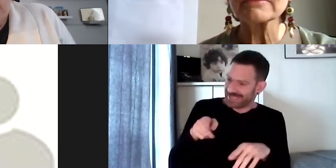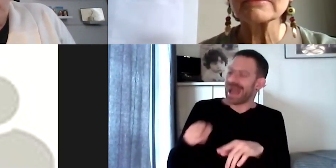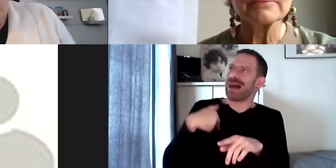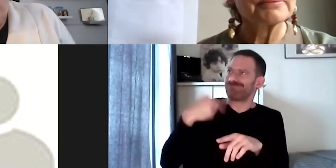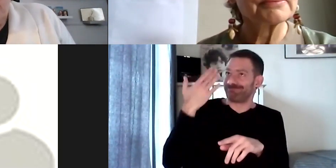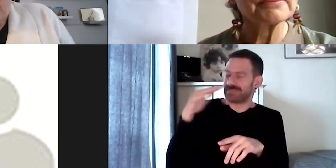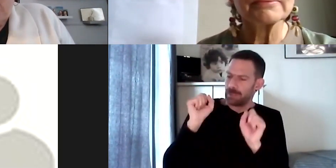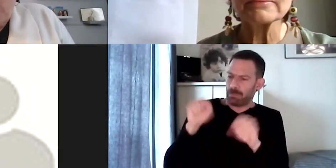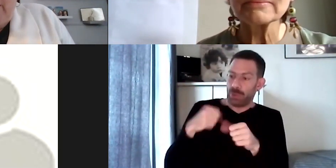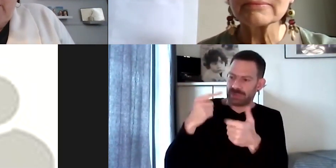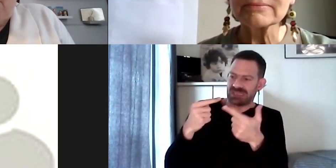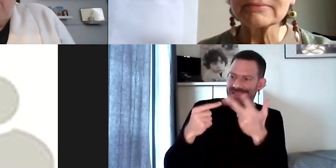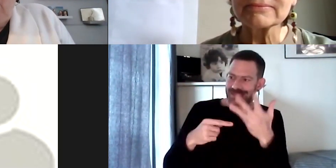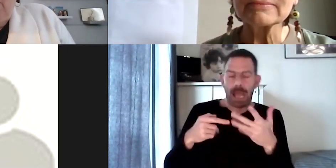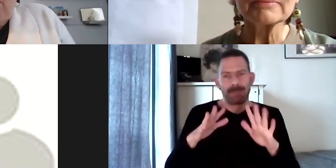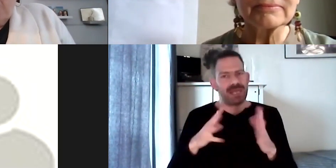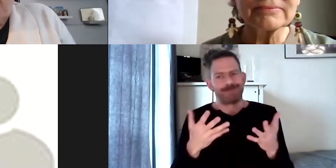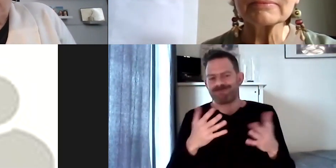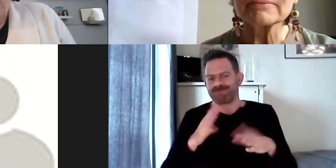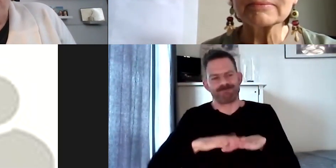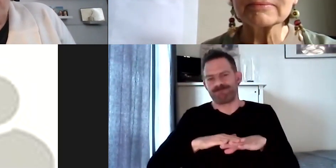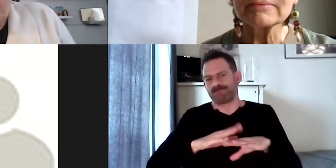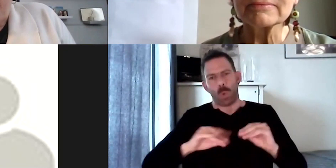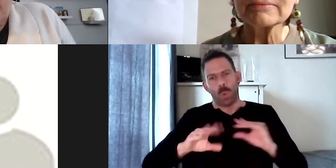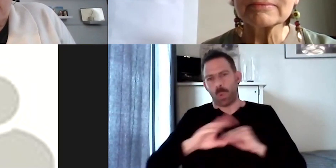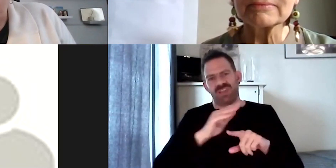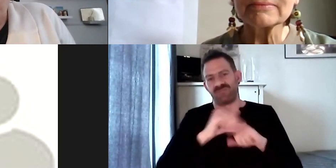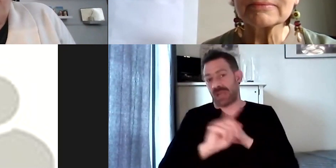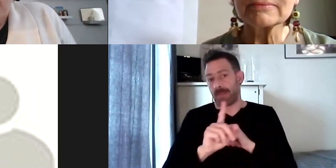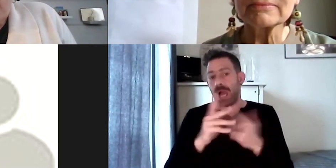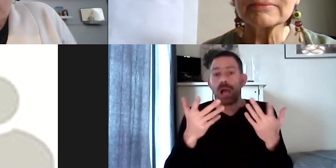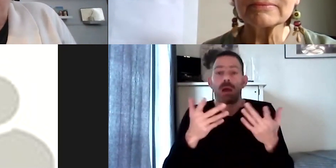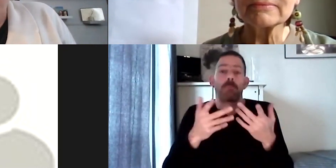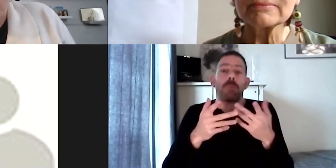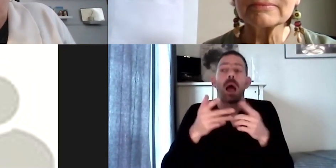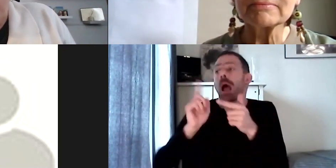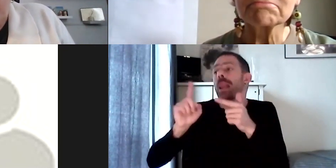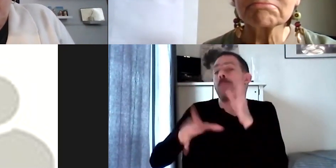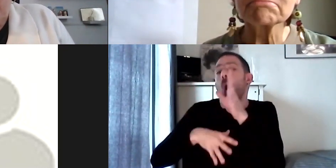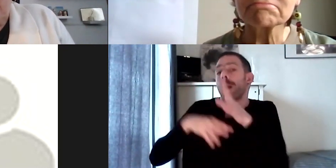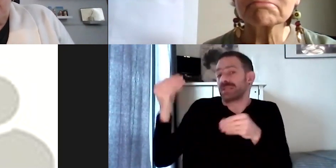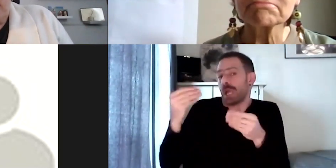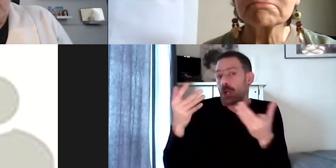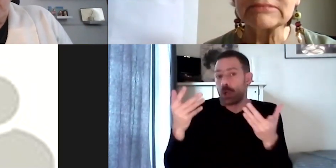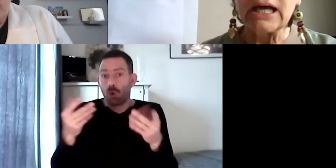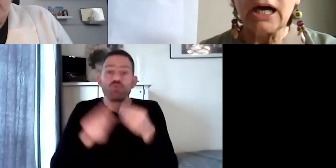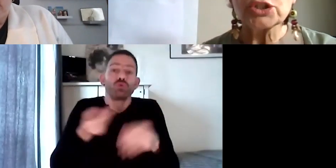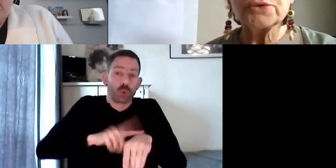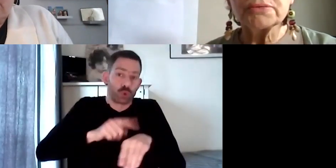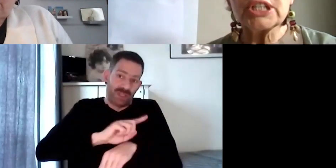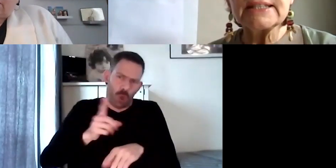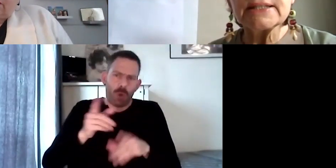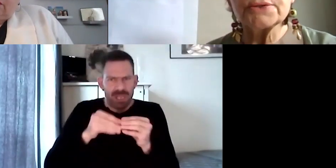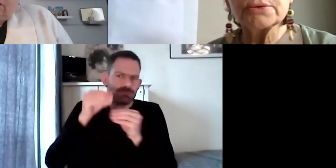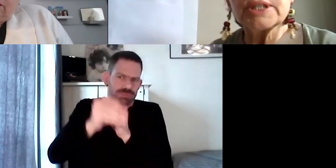des interactions extérieures qui vont faire que peut-être elle ne va pas le réaliser ou ne pas le réaliser tout de suite. Alors